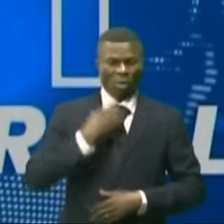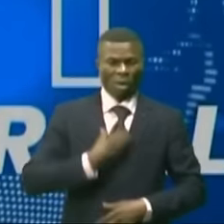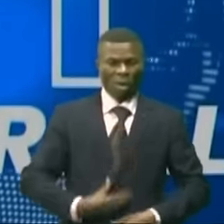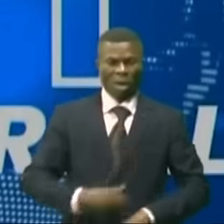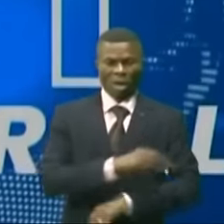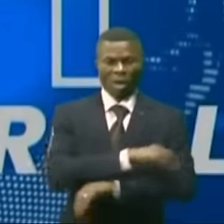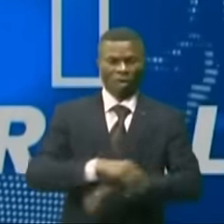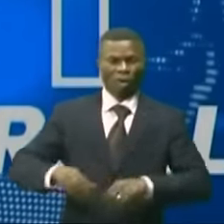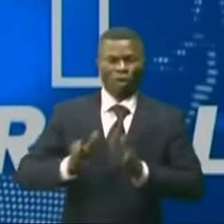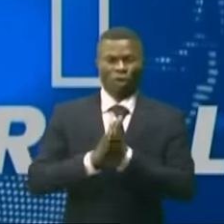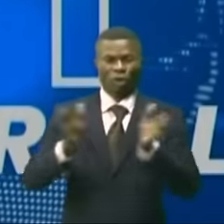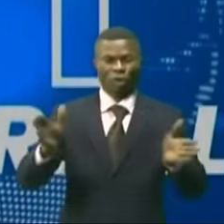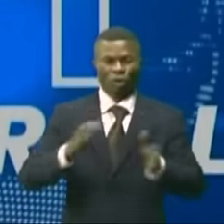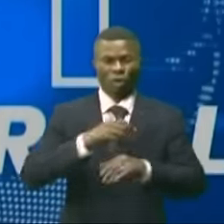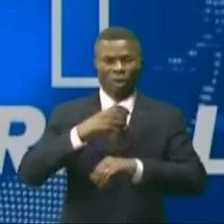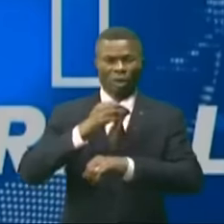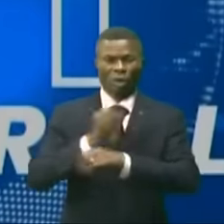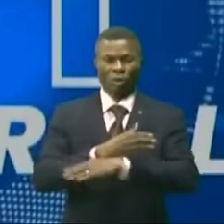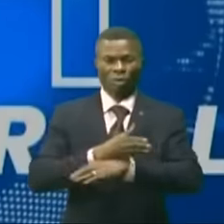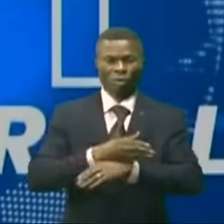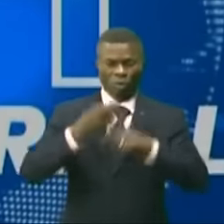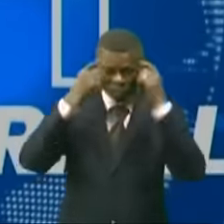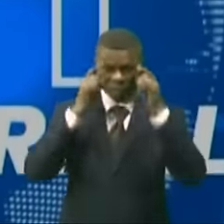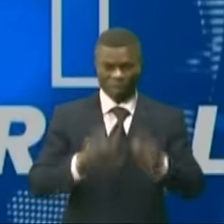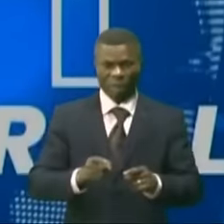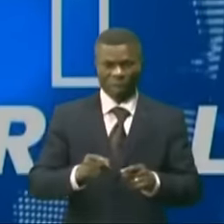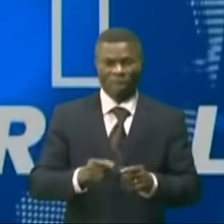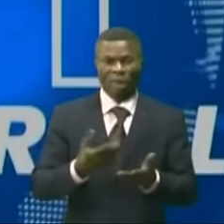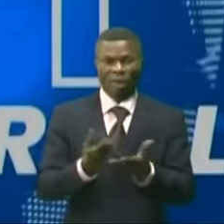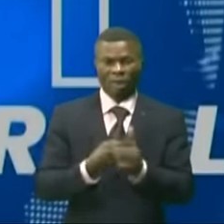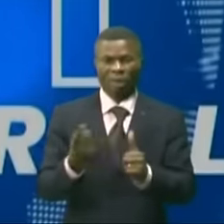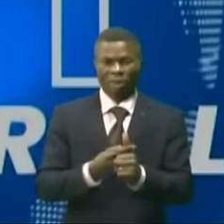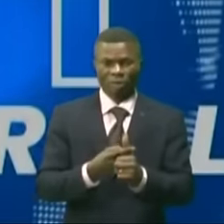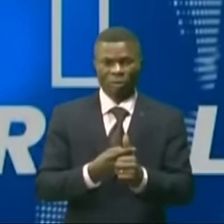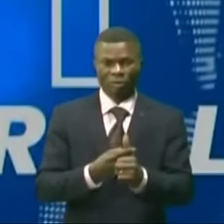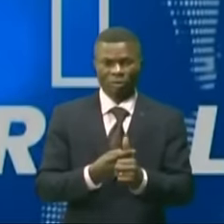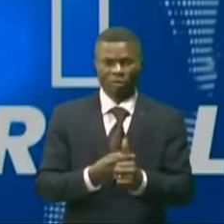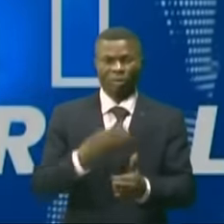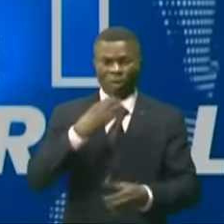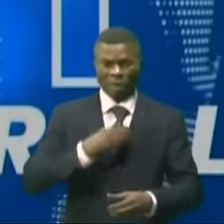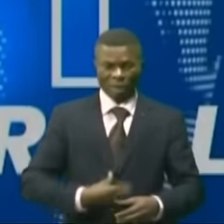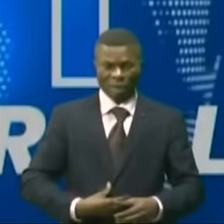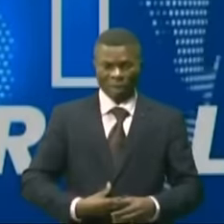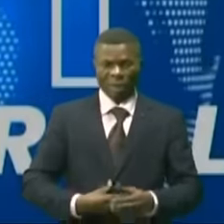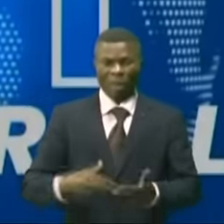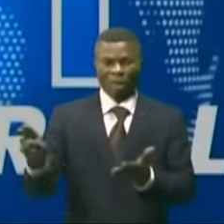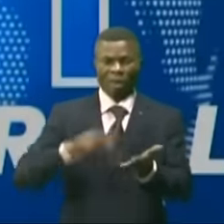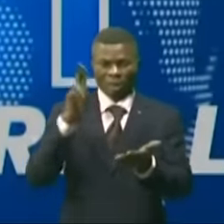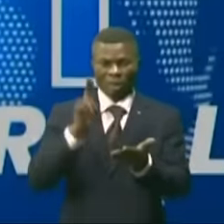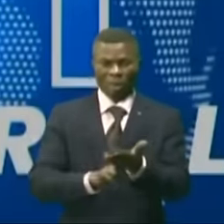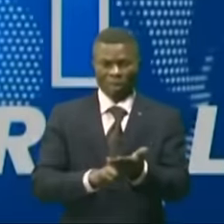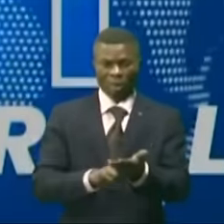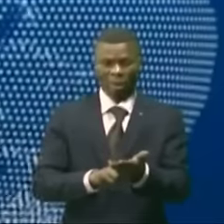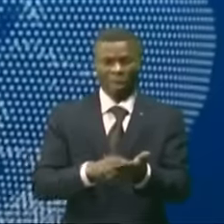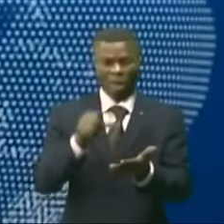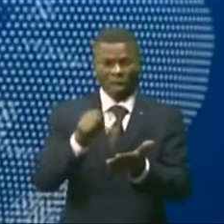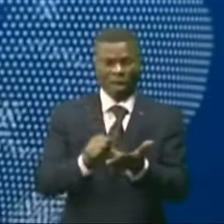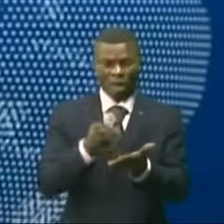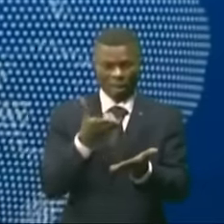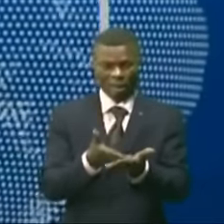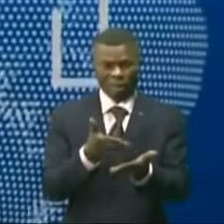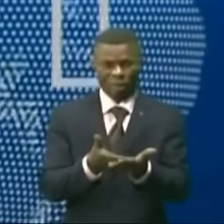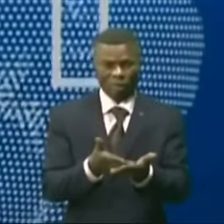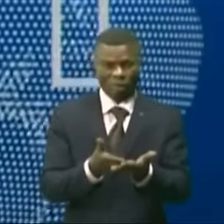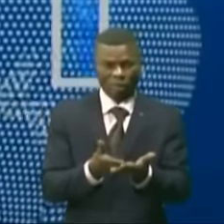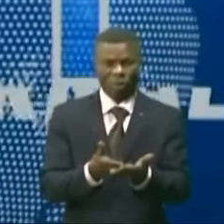général près la Cour de cassation il s'avère aussi que les avocats signataires de la dite